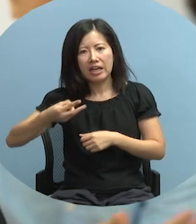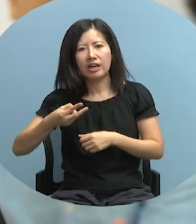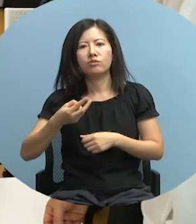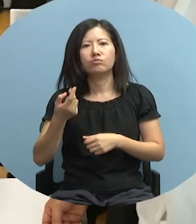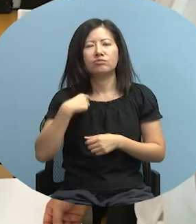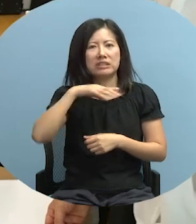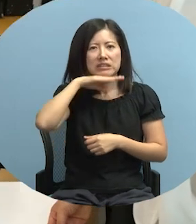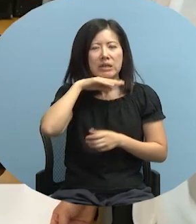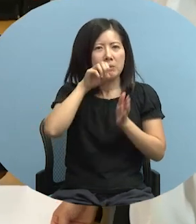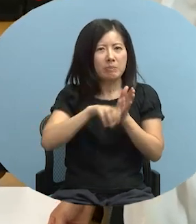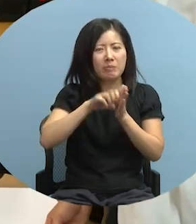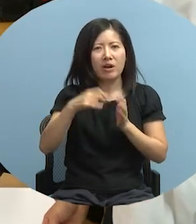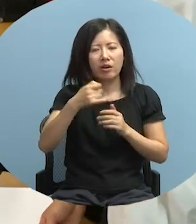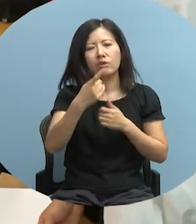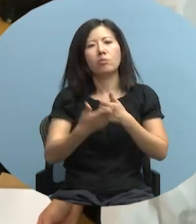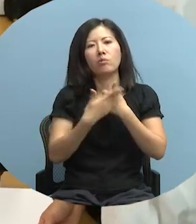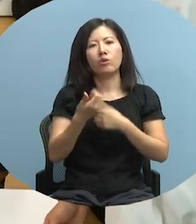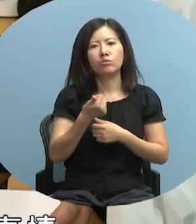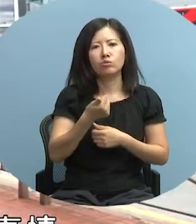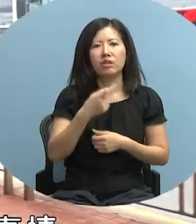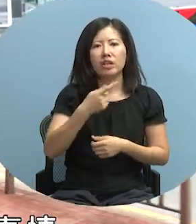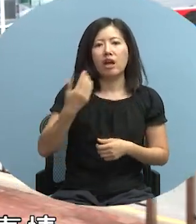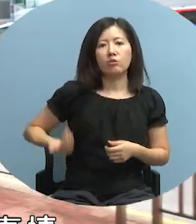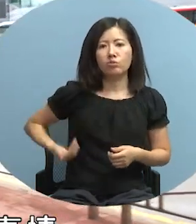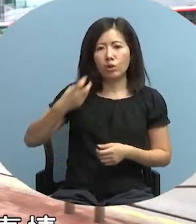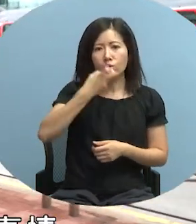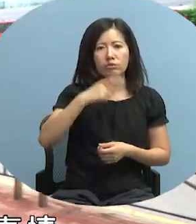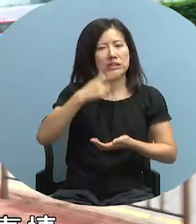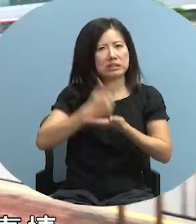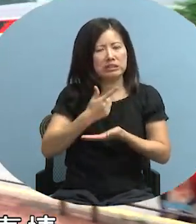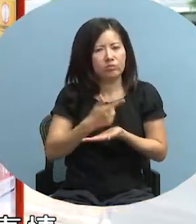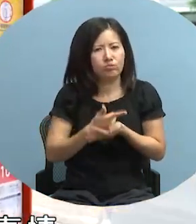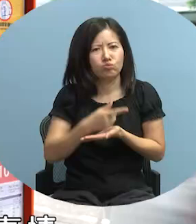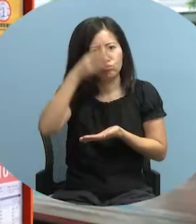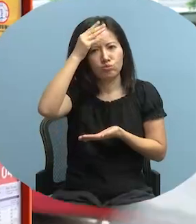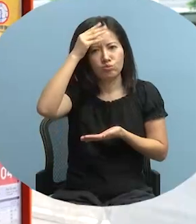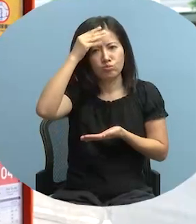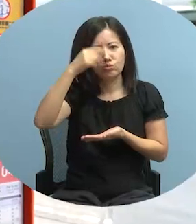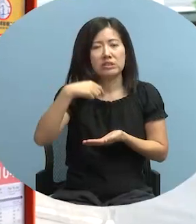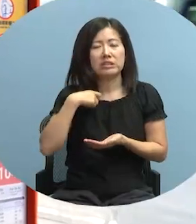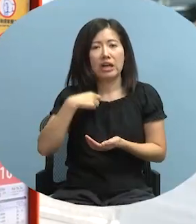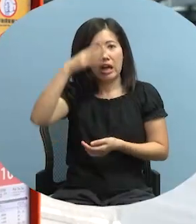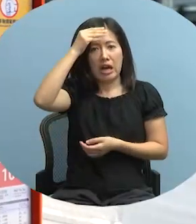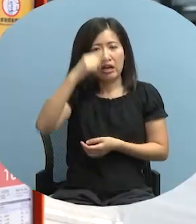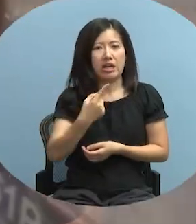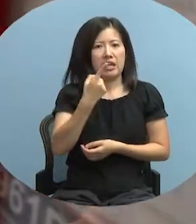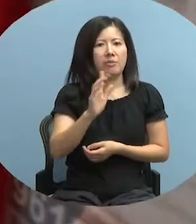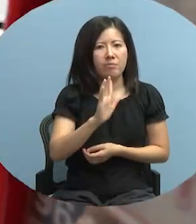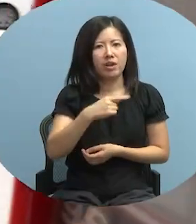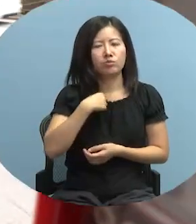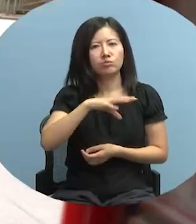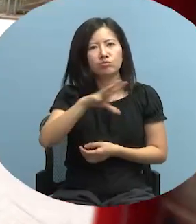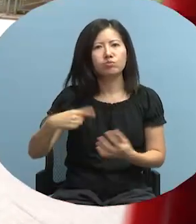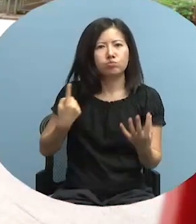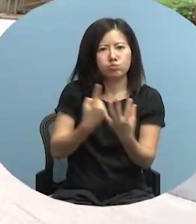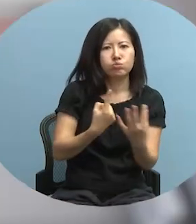一些，发觉我自己自身发音的一些不足了。学习好广东话也是一个非常有必要的事情啊，是为了就是我们不仅是要适